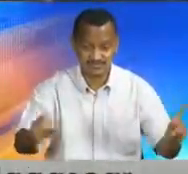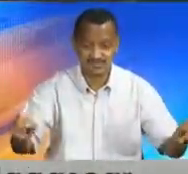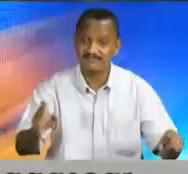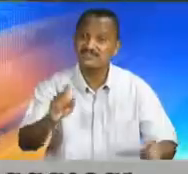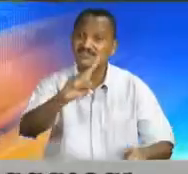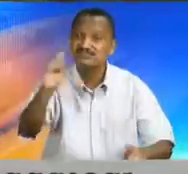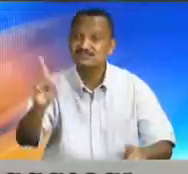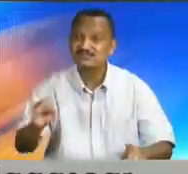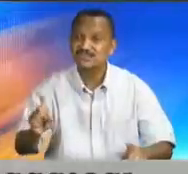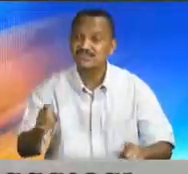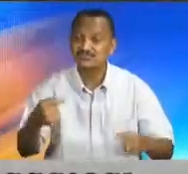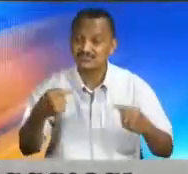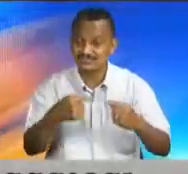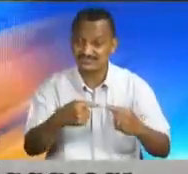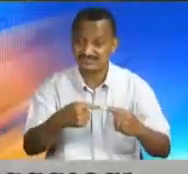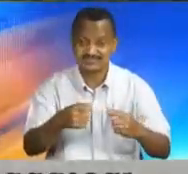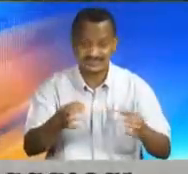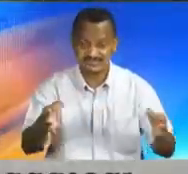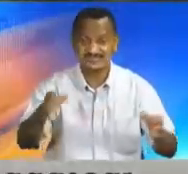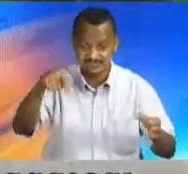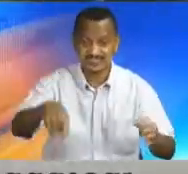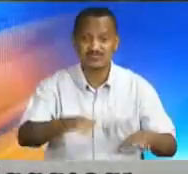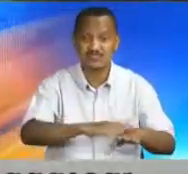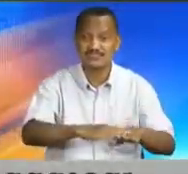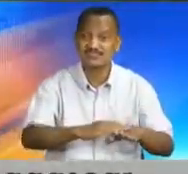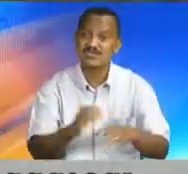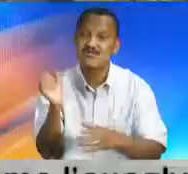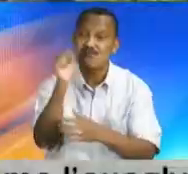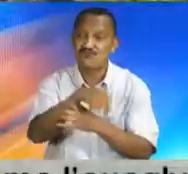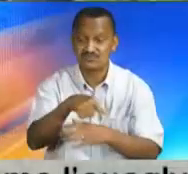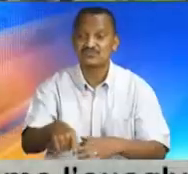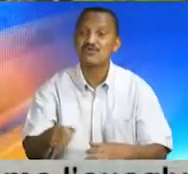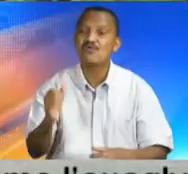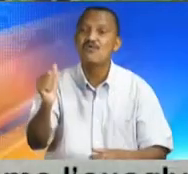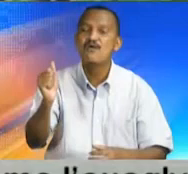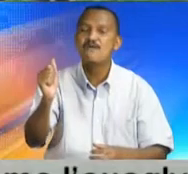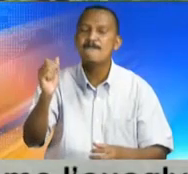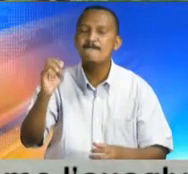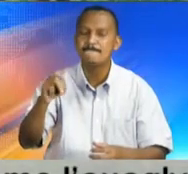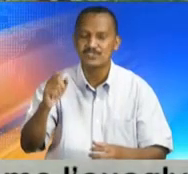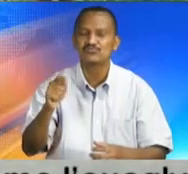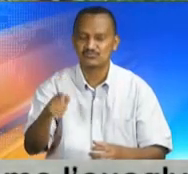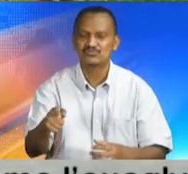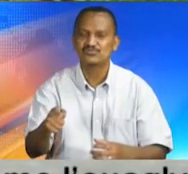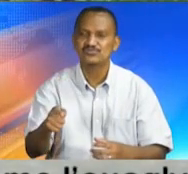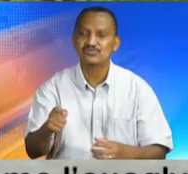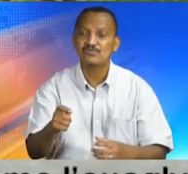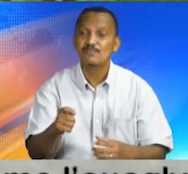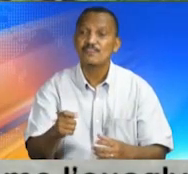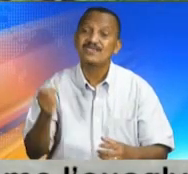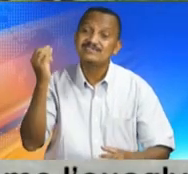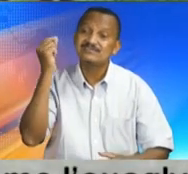ireo karazana tantely tsy hita afa-tsy eto Madagasikara ary isany mamokatra izany ny eto Ambatilaona. Ny karazana mamy tantely mampalaza